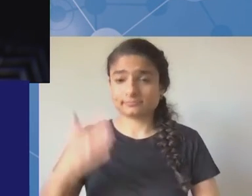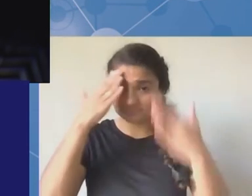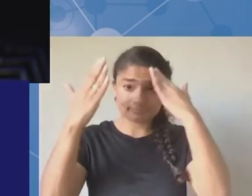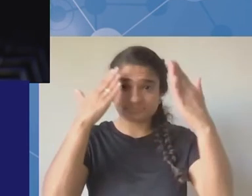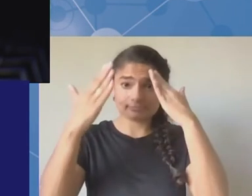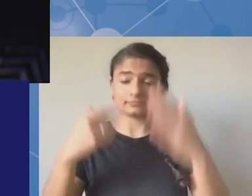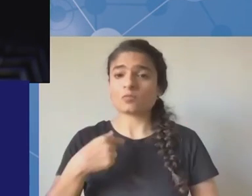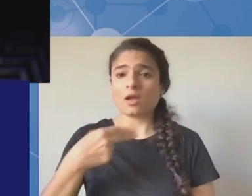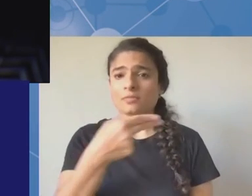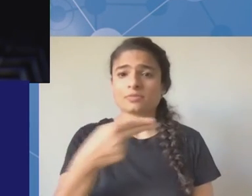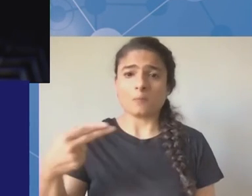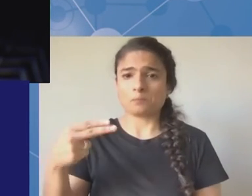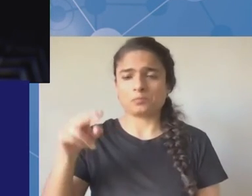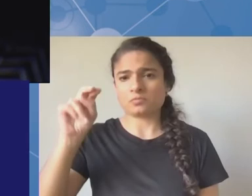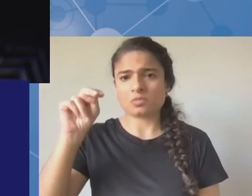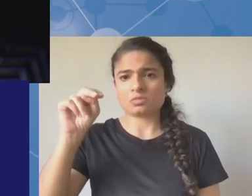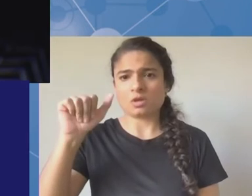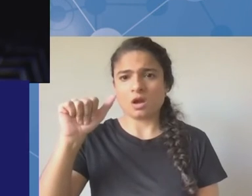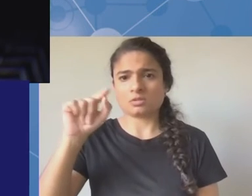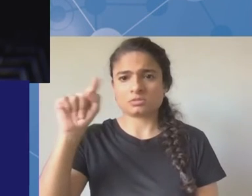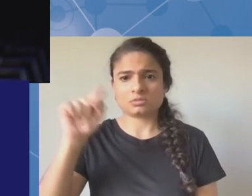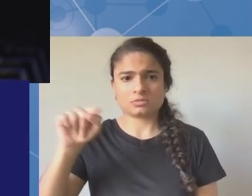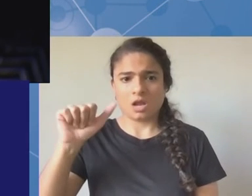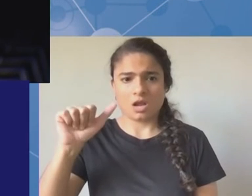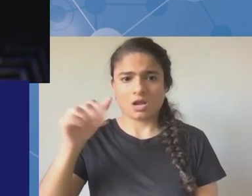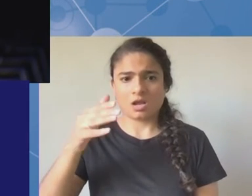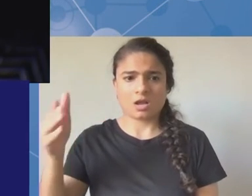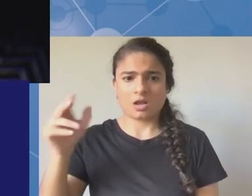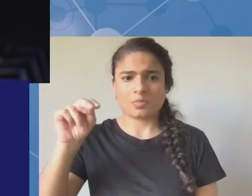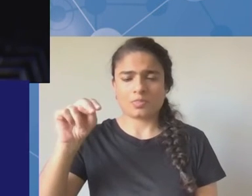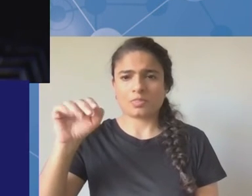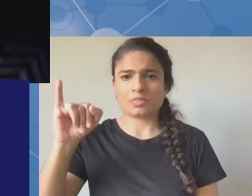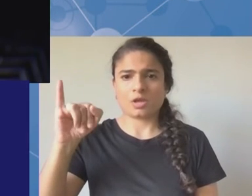Чингитай. Меня зовут Назар Николас. Я из Танзании.